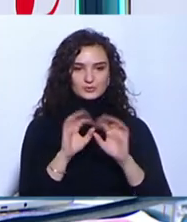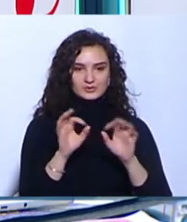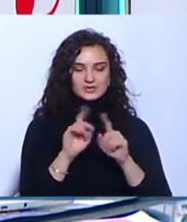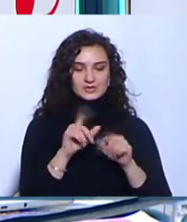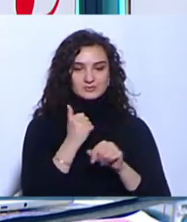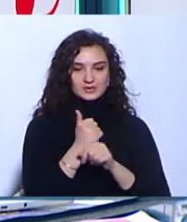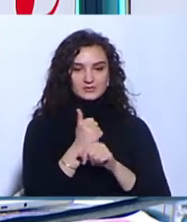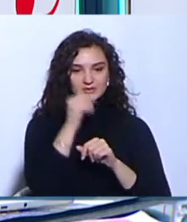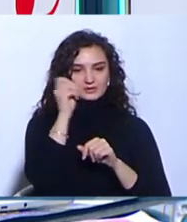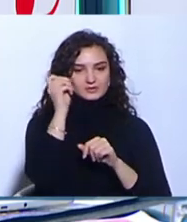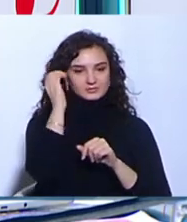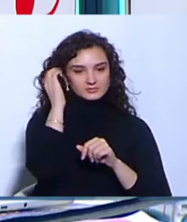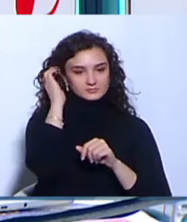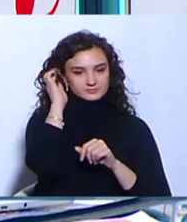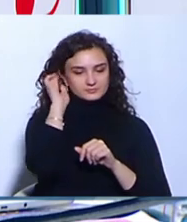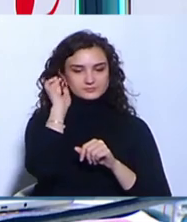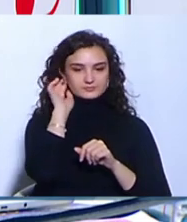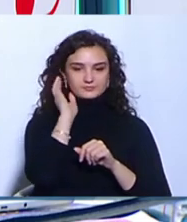და რასთავია